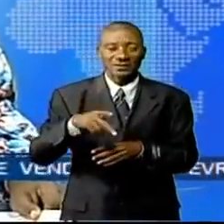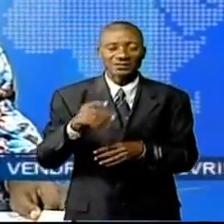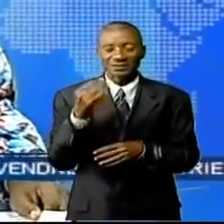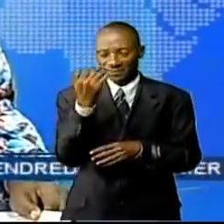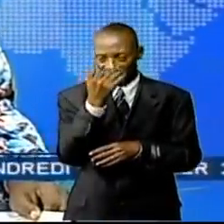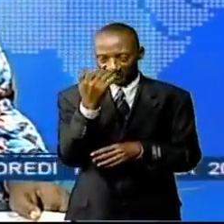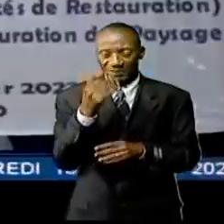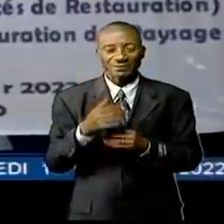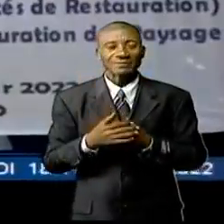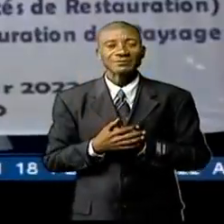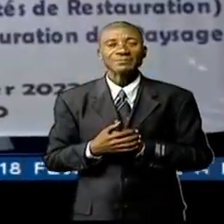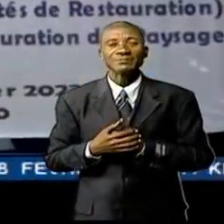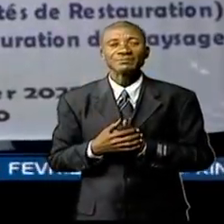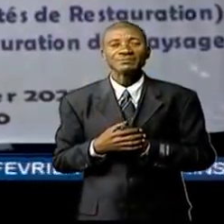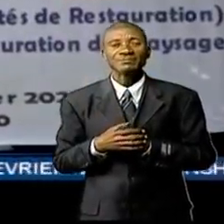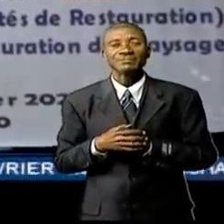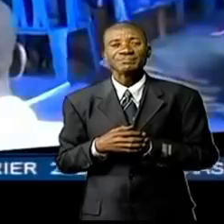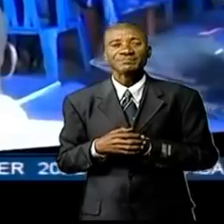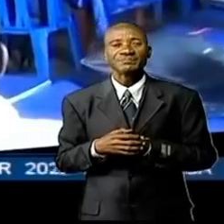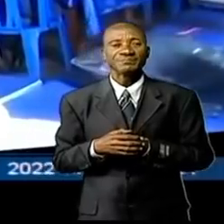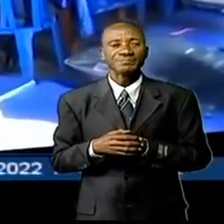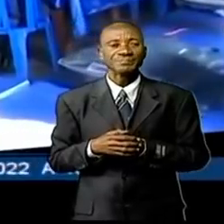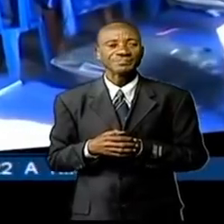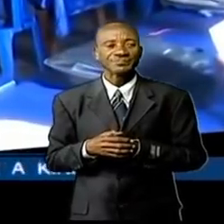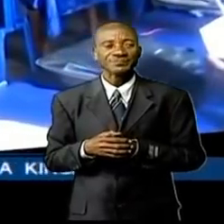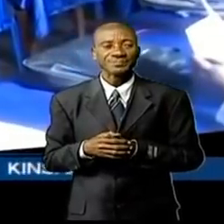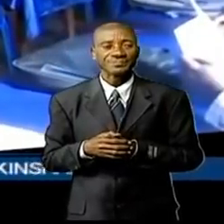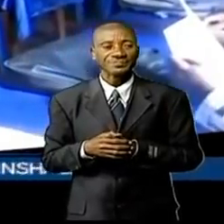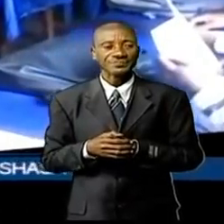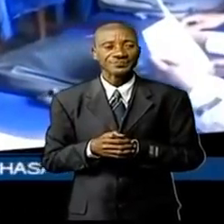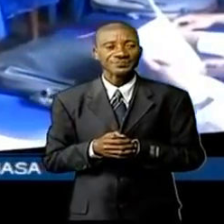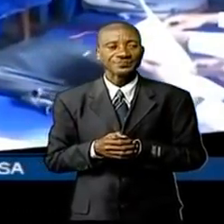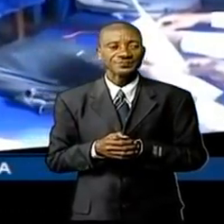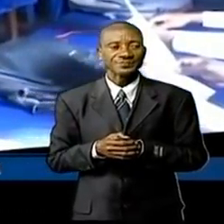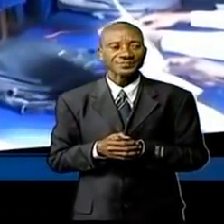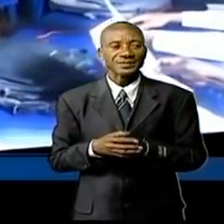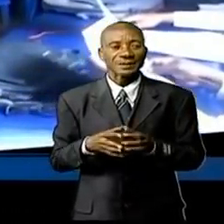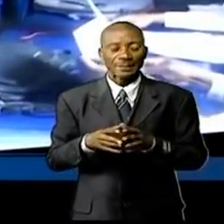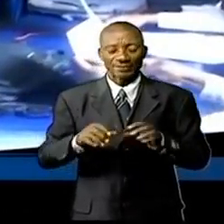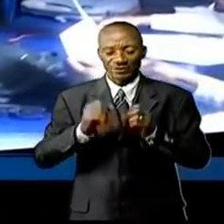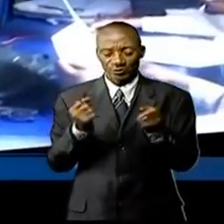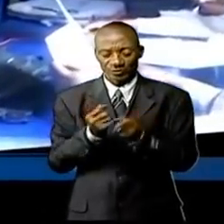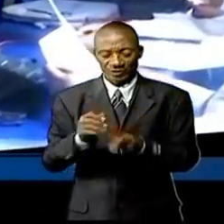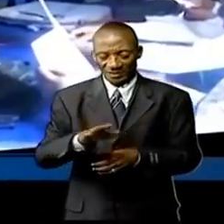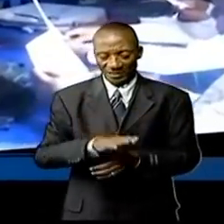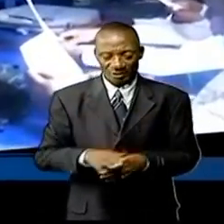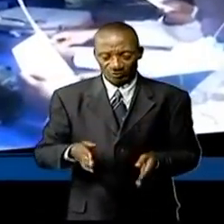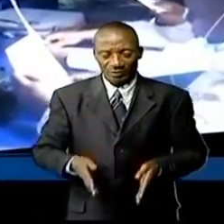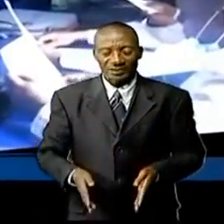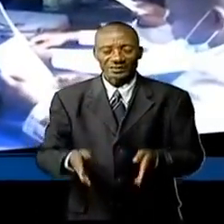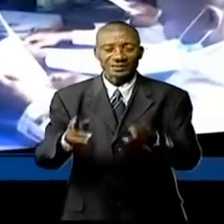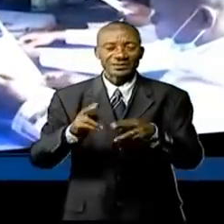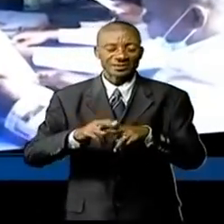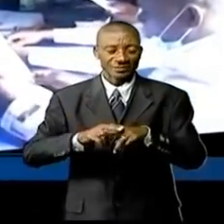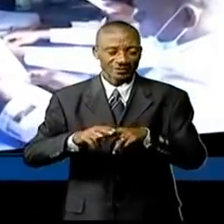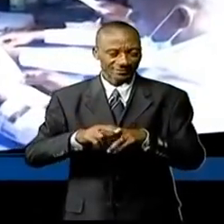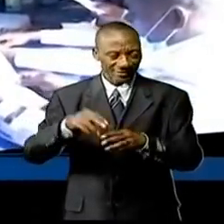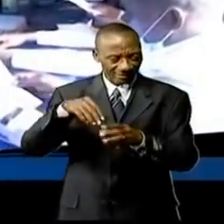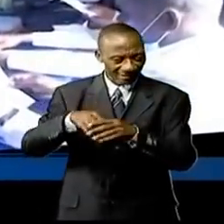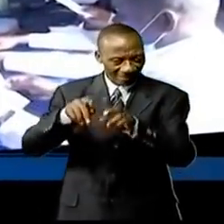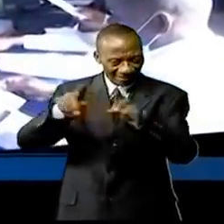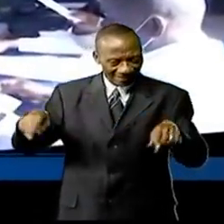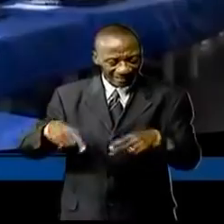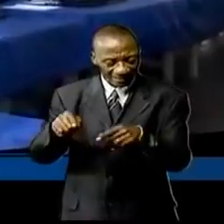de Dichala. C'est la salle du cercle privé de la Société nationale des chemins de fer qui a servi de cadre pour ses